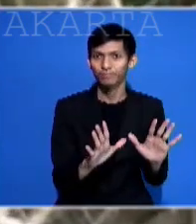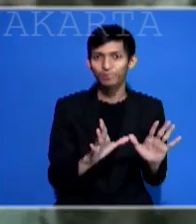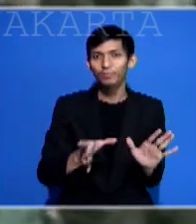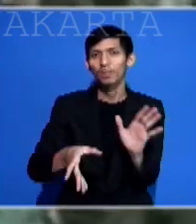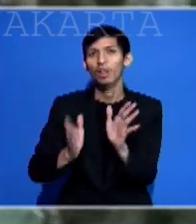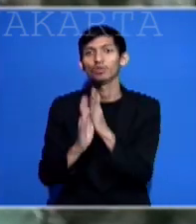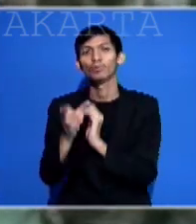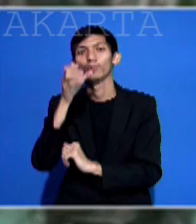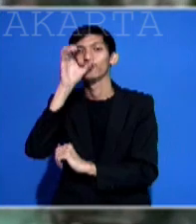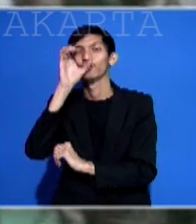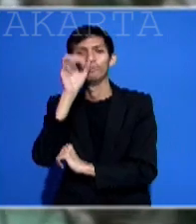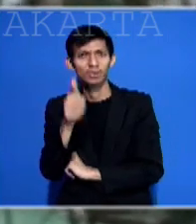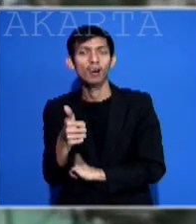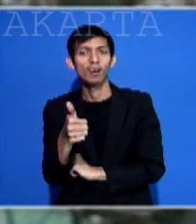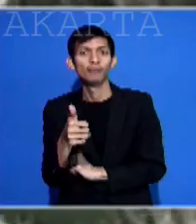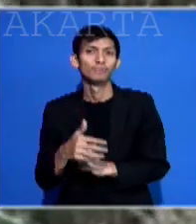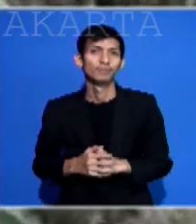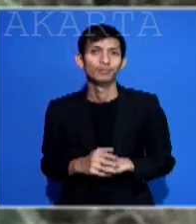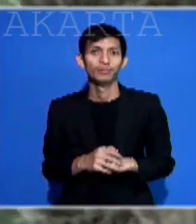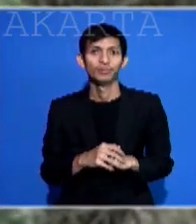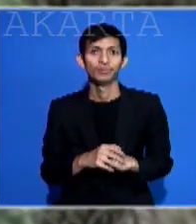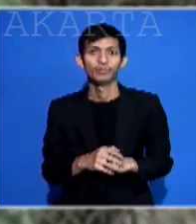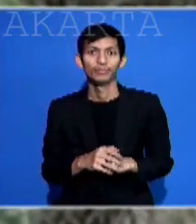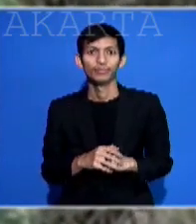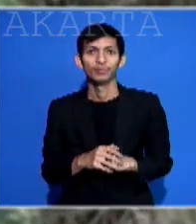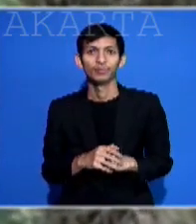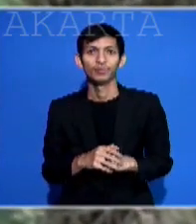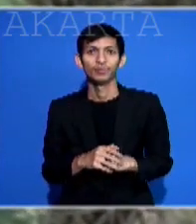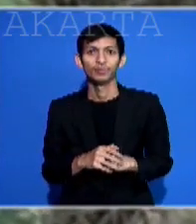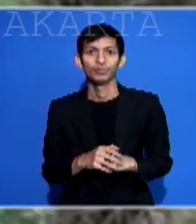rajang. Mekaten Adi Nugroho lan Wendy Wicaksono Asung Palapuran.